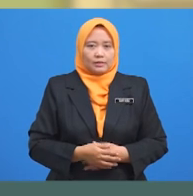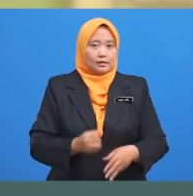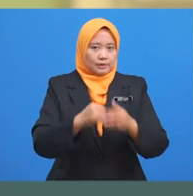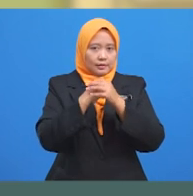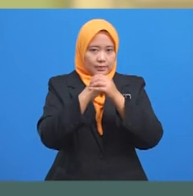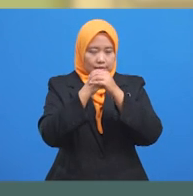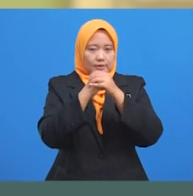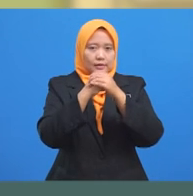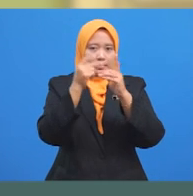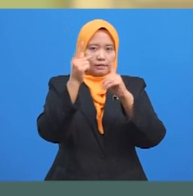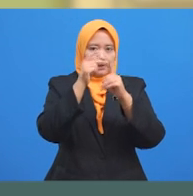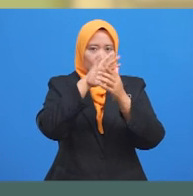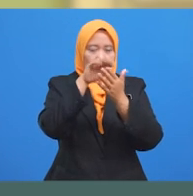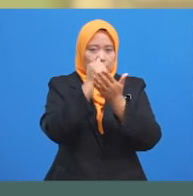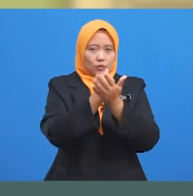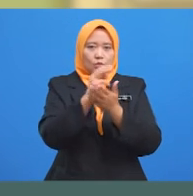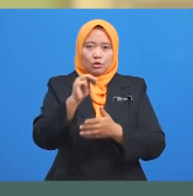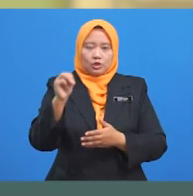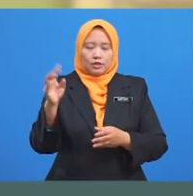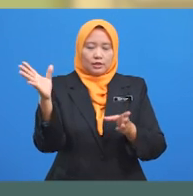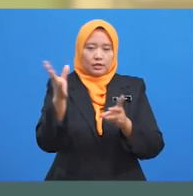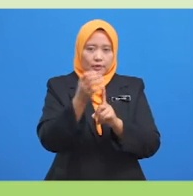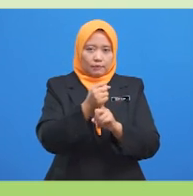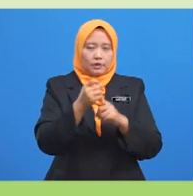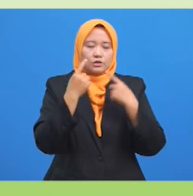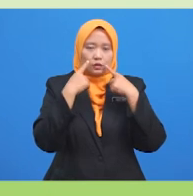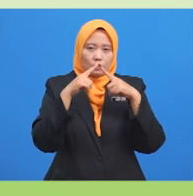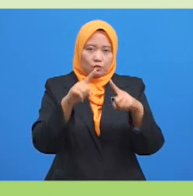anda dapat memberi jawapan yang tepat untuk latihan ini.